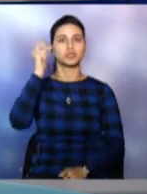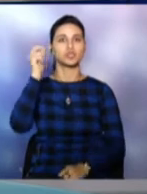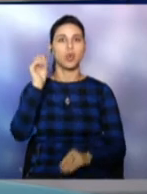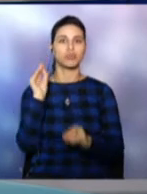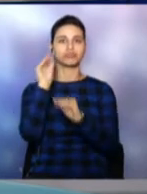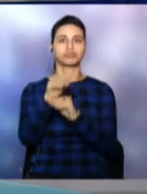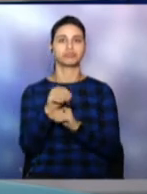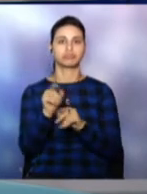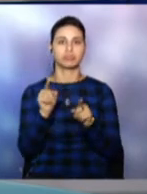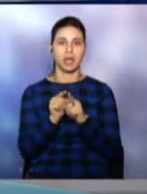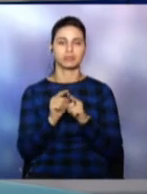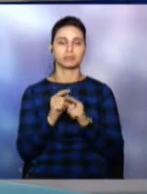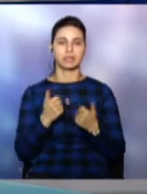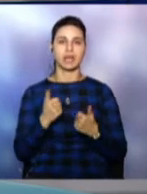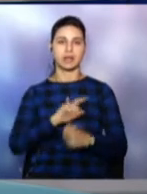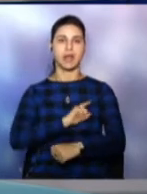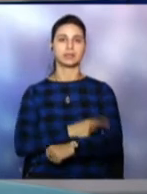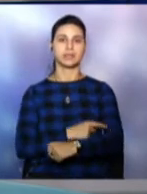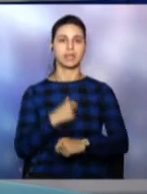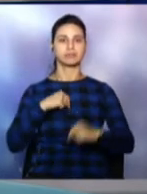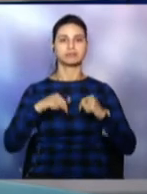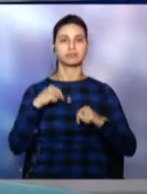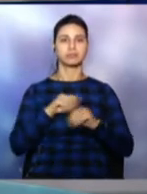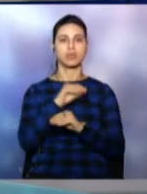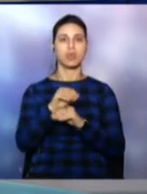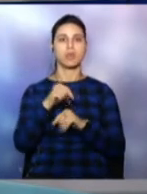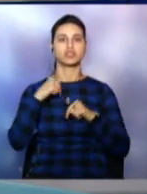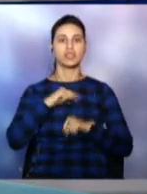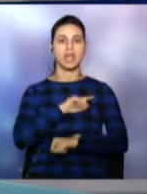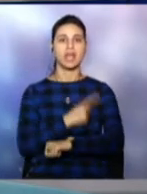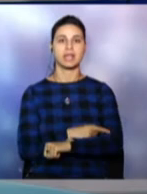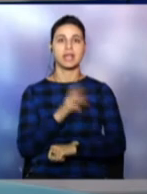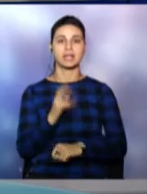ფსიქოსტიმულატორების რიგს მიეკუთვნება. ამიტომ